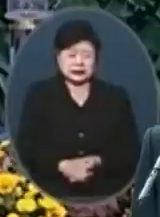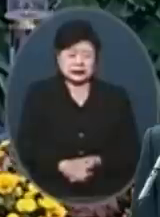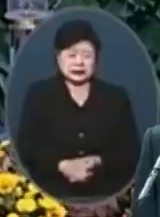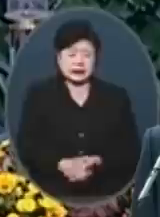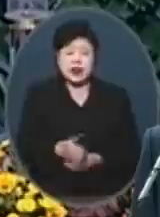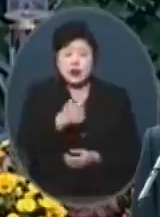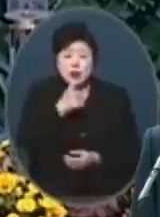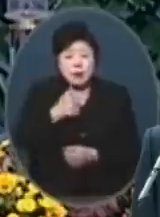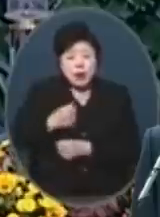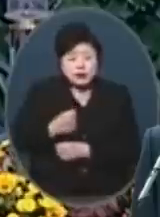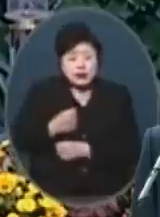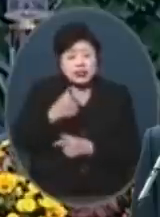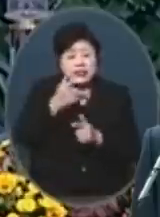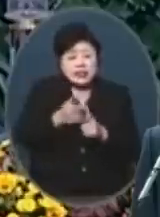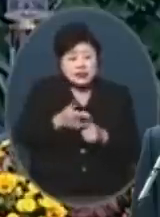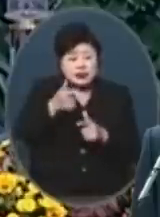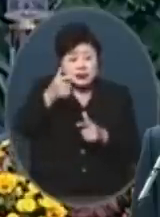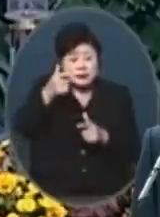로마 군인들은 예수님에게